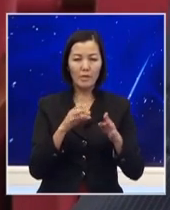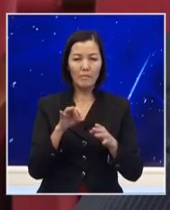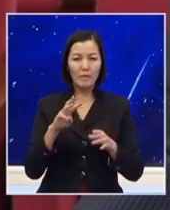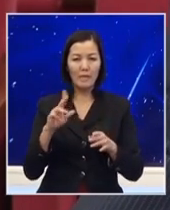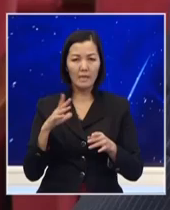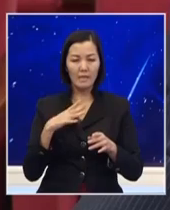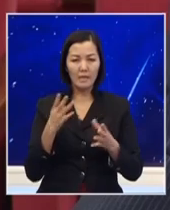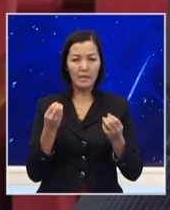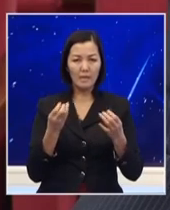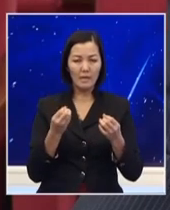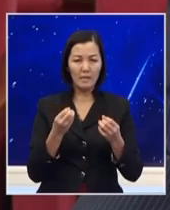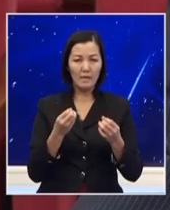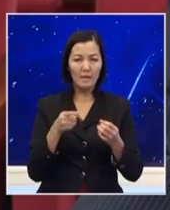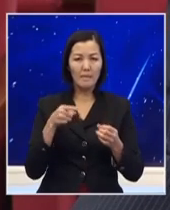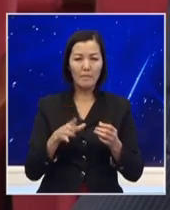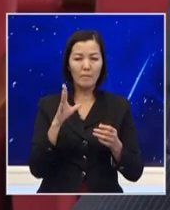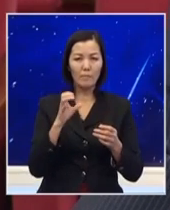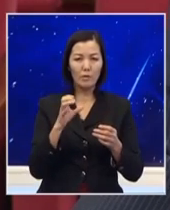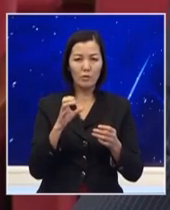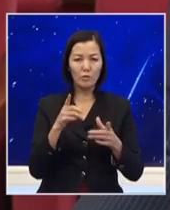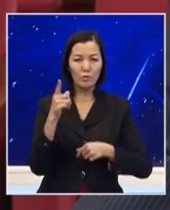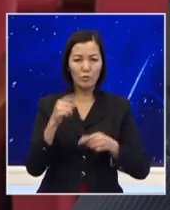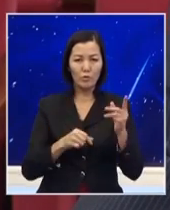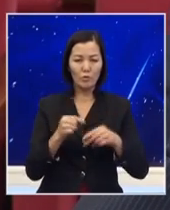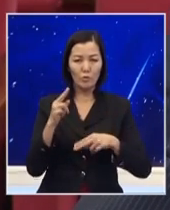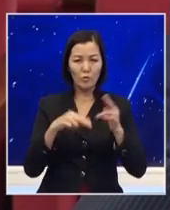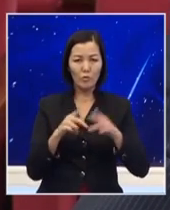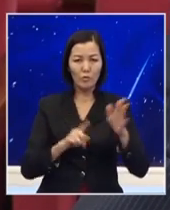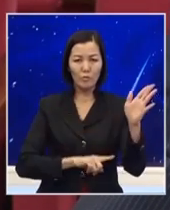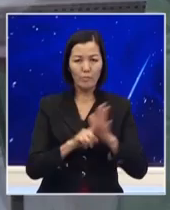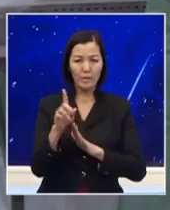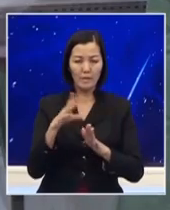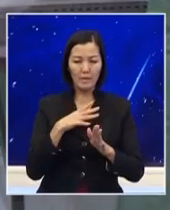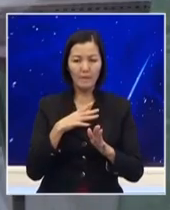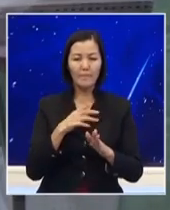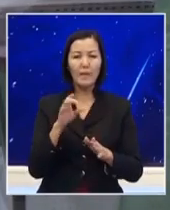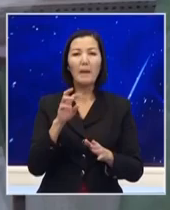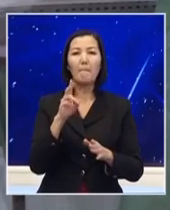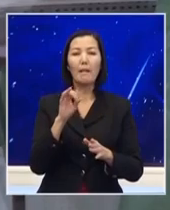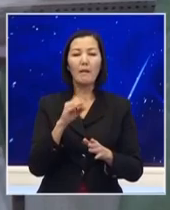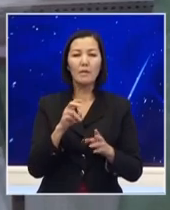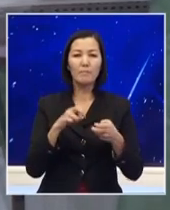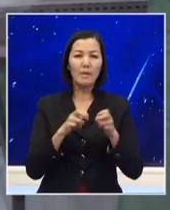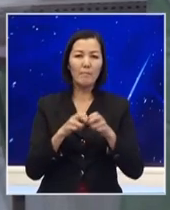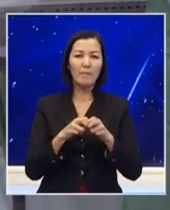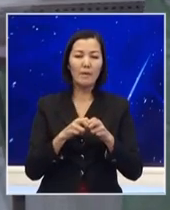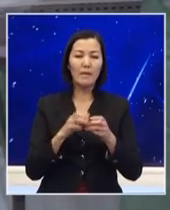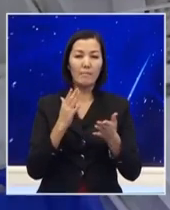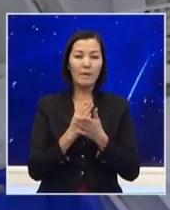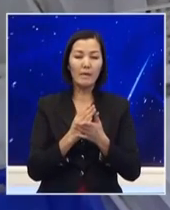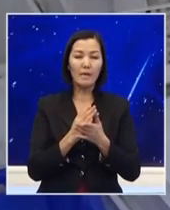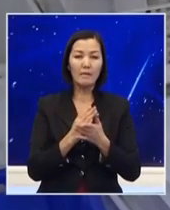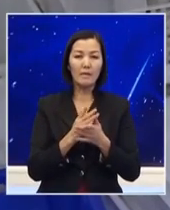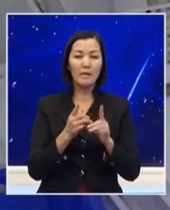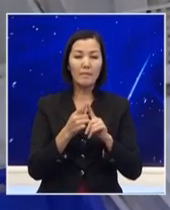тағы да 1,5 басқа сүт фермасының құрылысын бастап кетті. Балқаш ауданында шешілмей жатқан мәселелер бар. Өзектісі